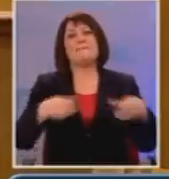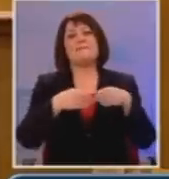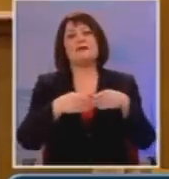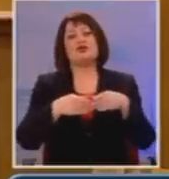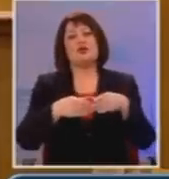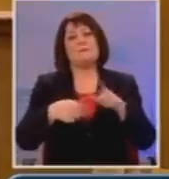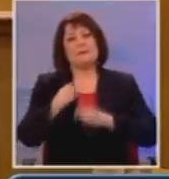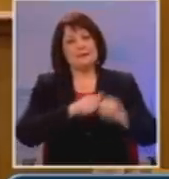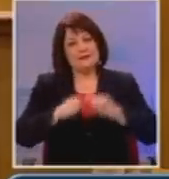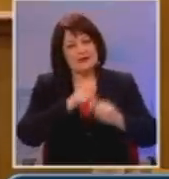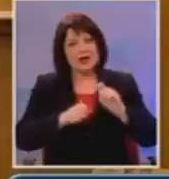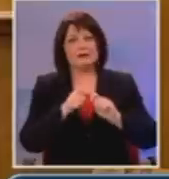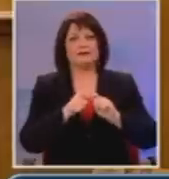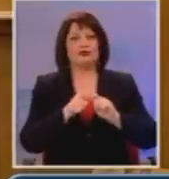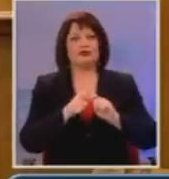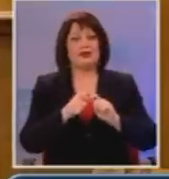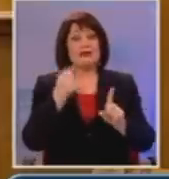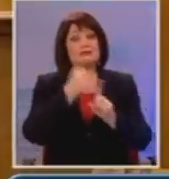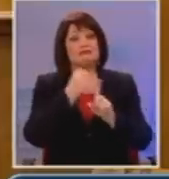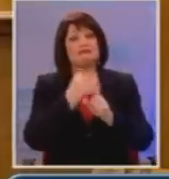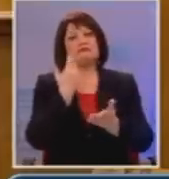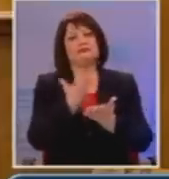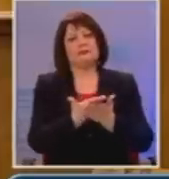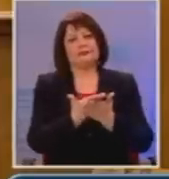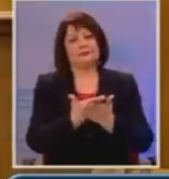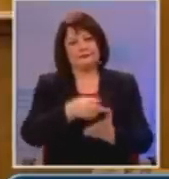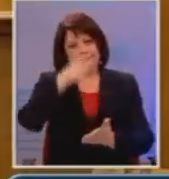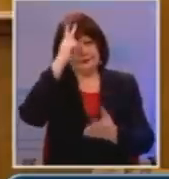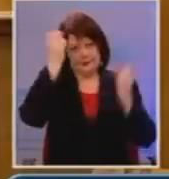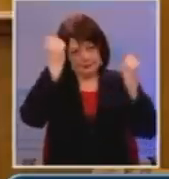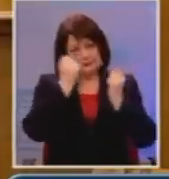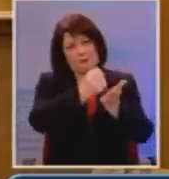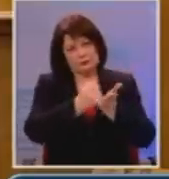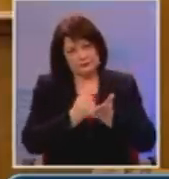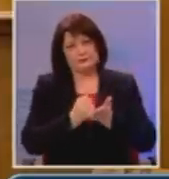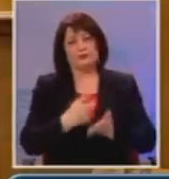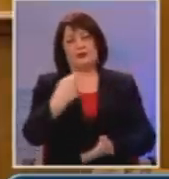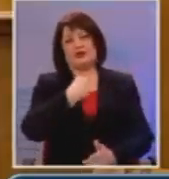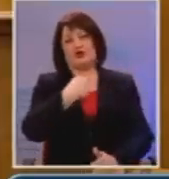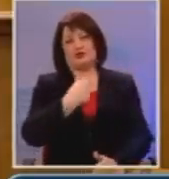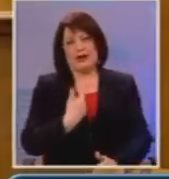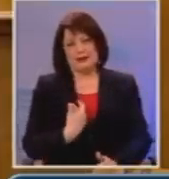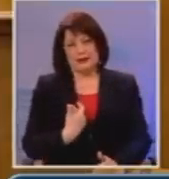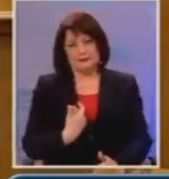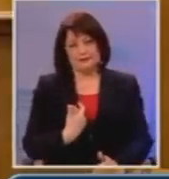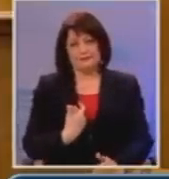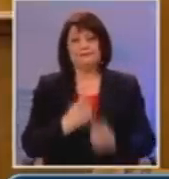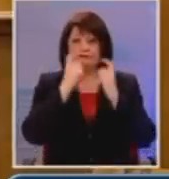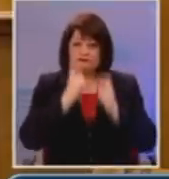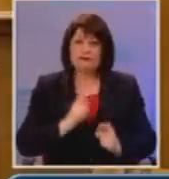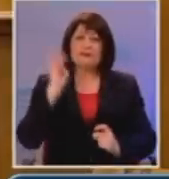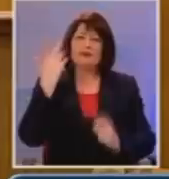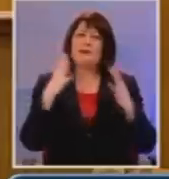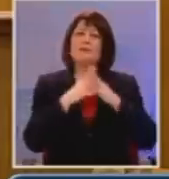και αναβάθμιση της Επιτροπής για την διεκδίκηση των γερμανικών οφειλών και του αναγκαστικού